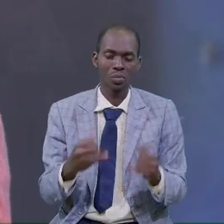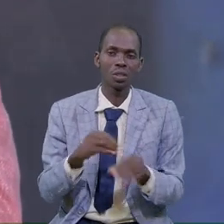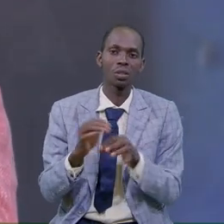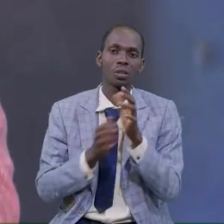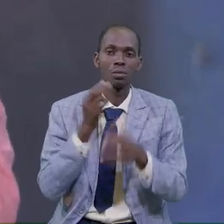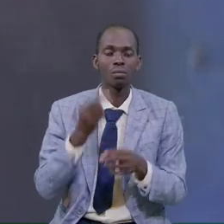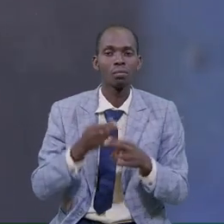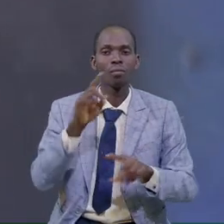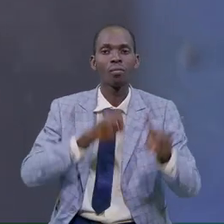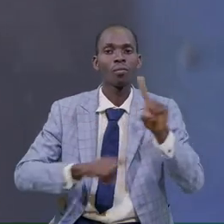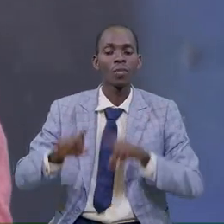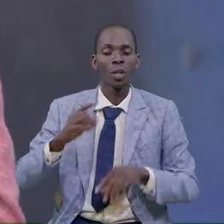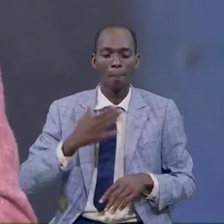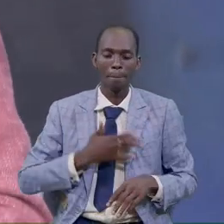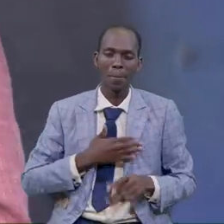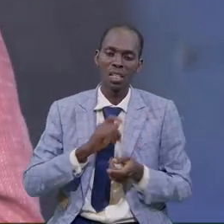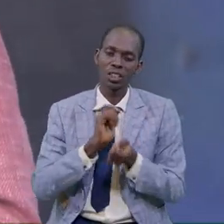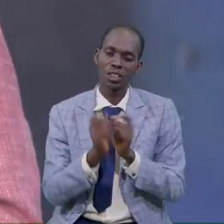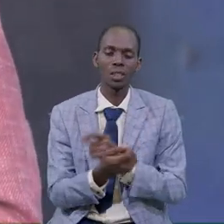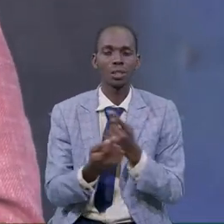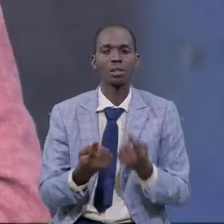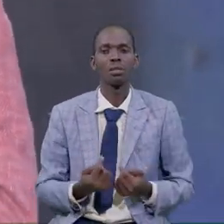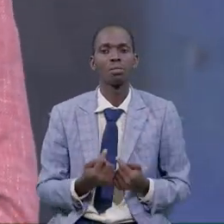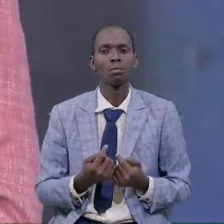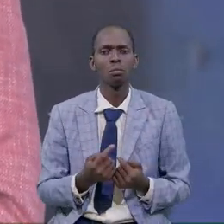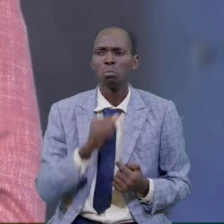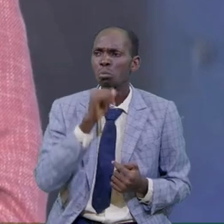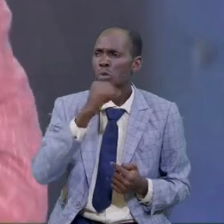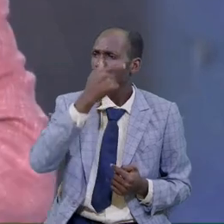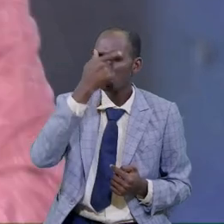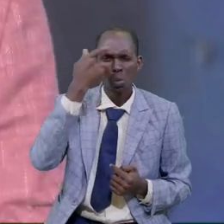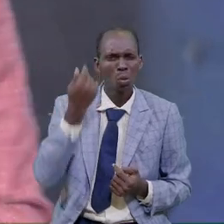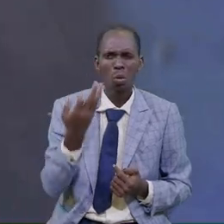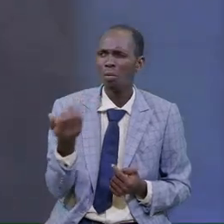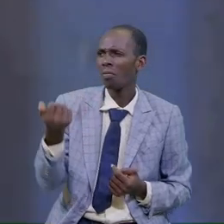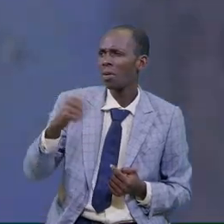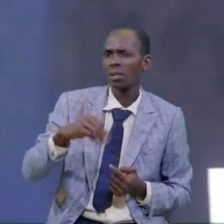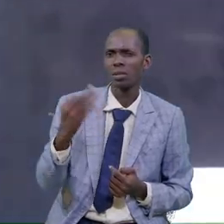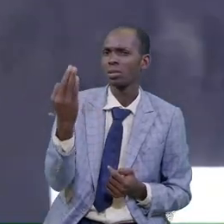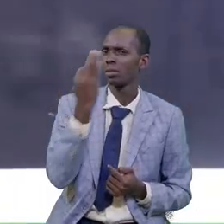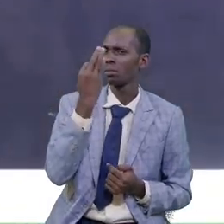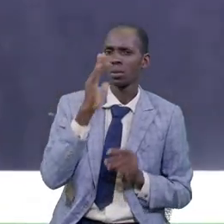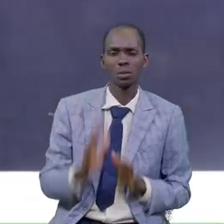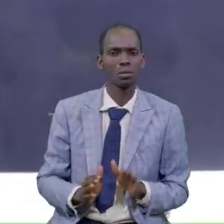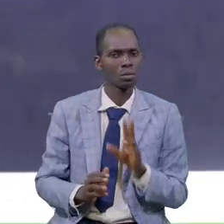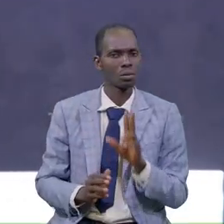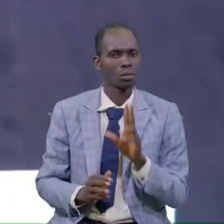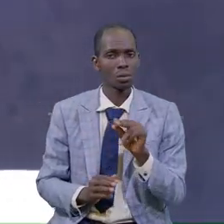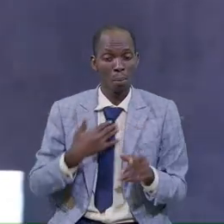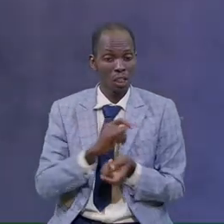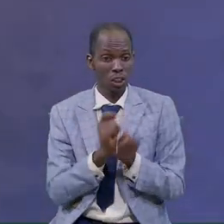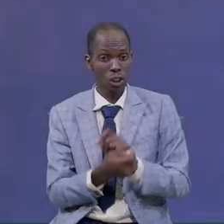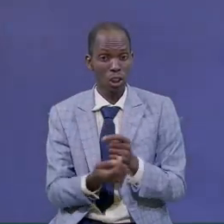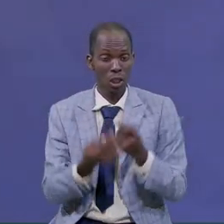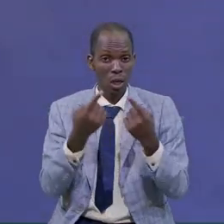Mon changement est venu pas à cause d'un prédicateur. Mon changement est venu pas à cause